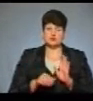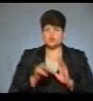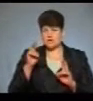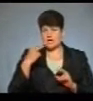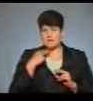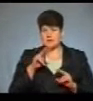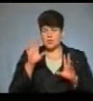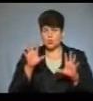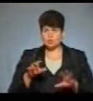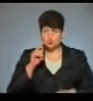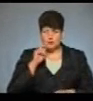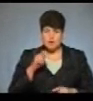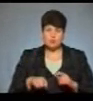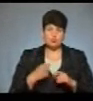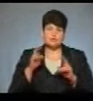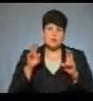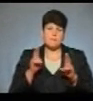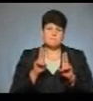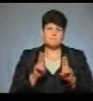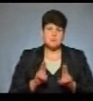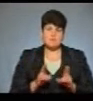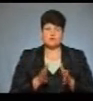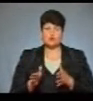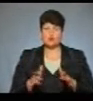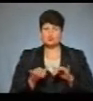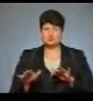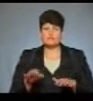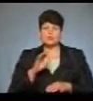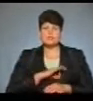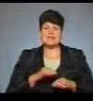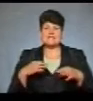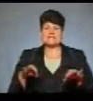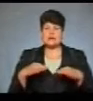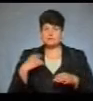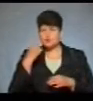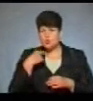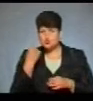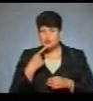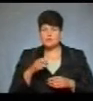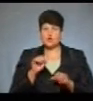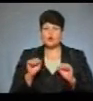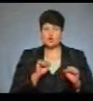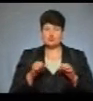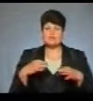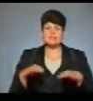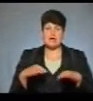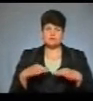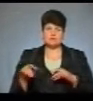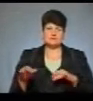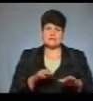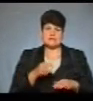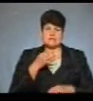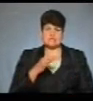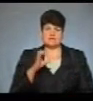кодексу України. Порушення правил безпеки дорожнього руху або експлуатації транспорту особами, які керують транспортними засобами, повідомив Сергій